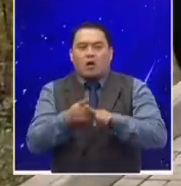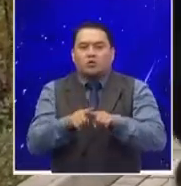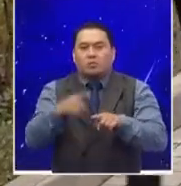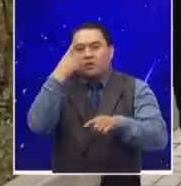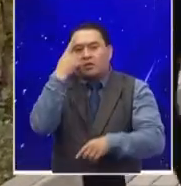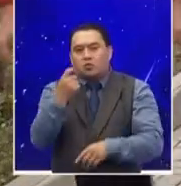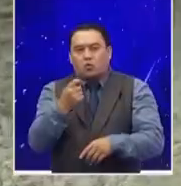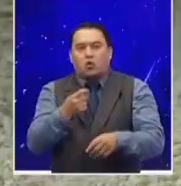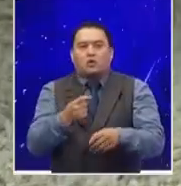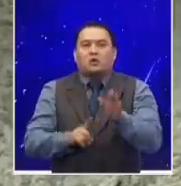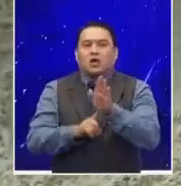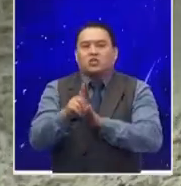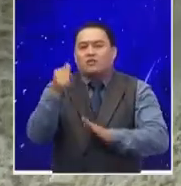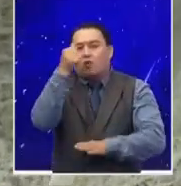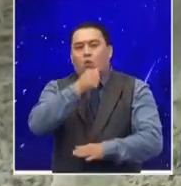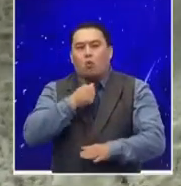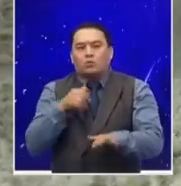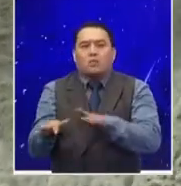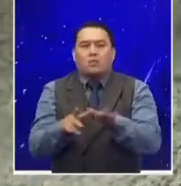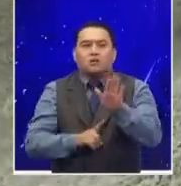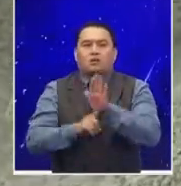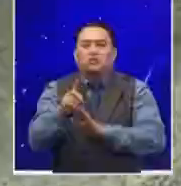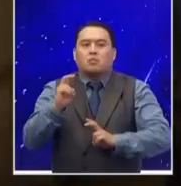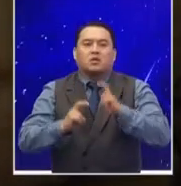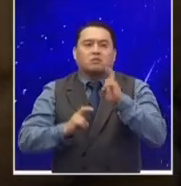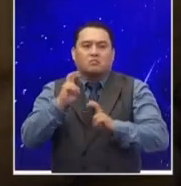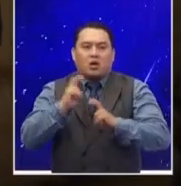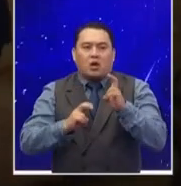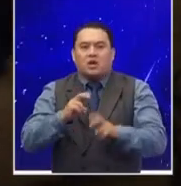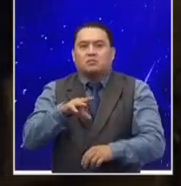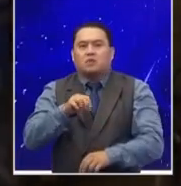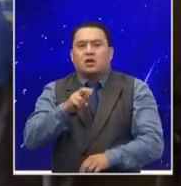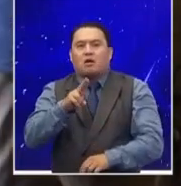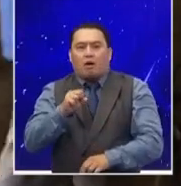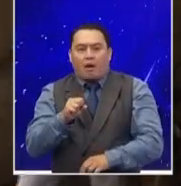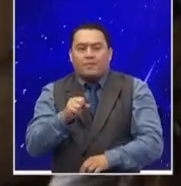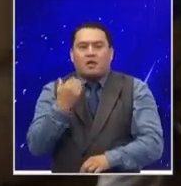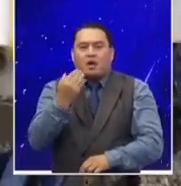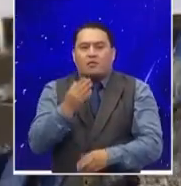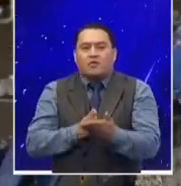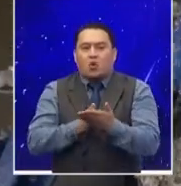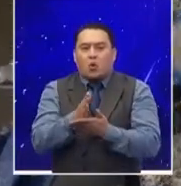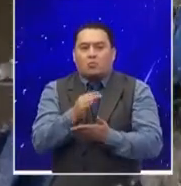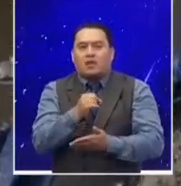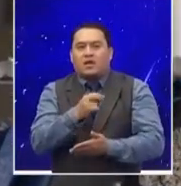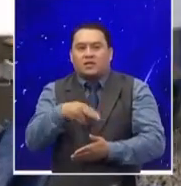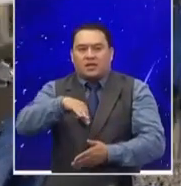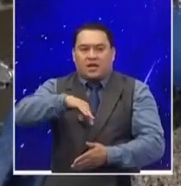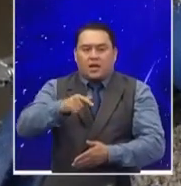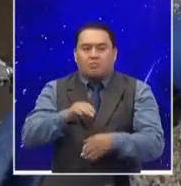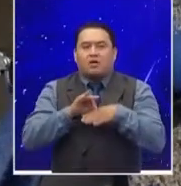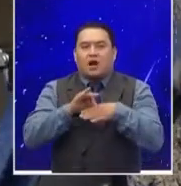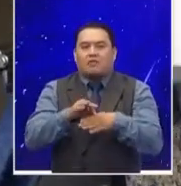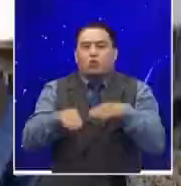предупредил властей в начале года. Миссию по запуску предприятия взяла на себя СПК ЖТСУ. По их линии на 1,5 миллиарда тенге